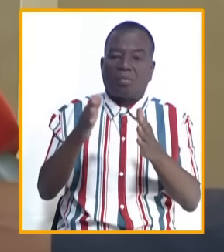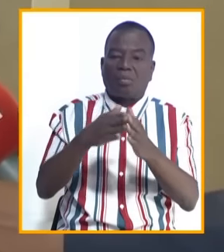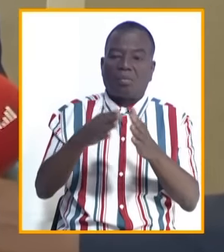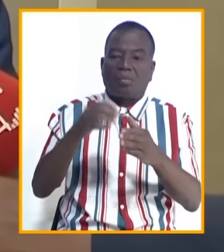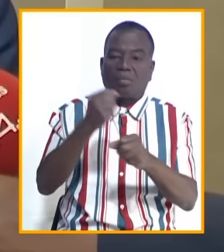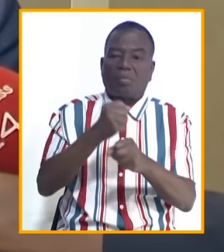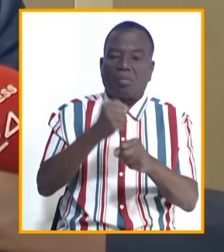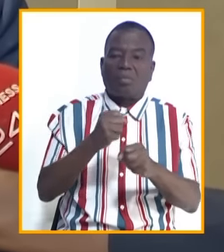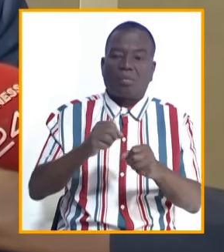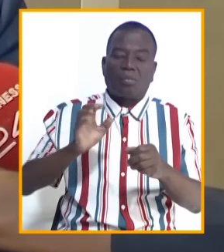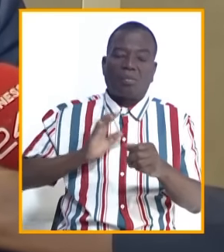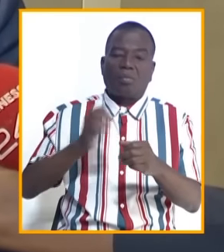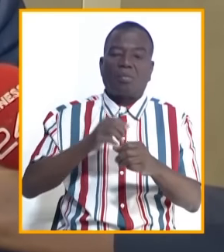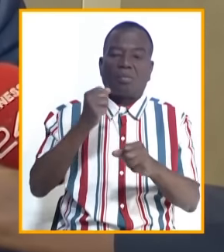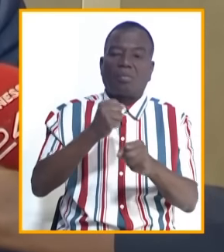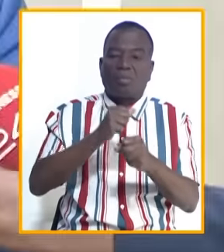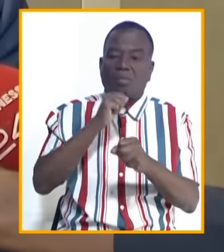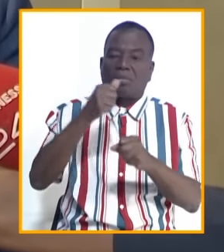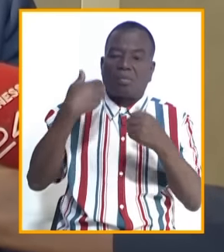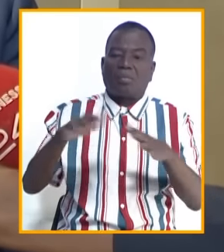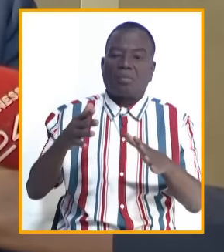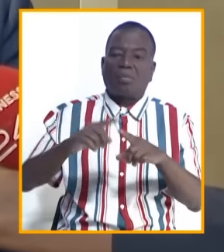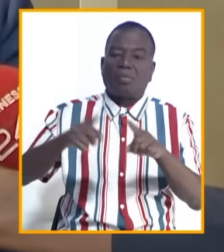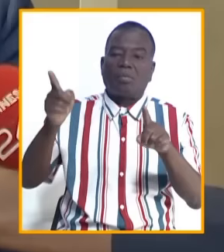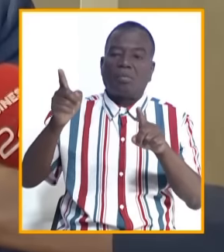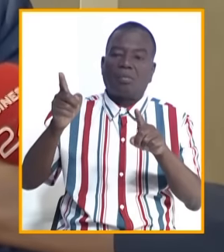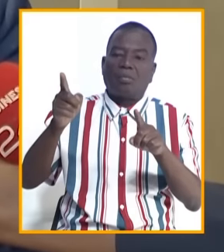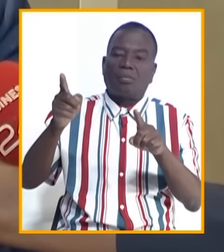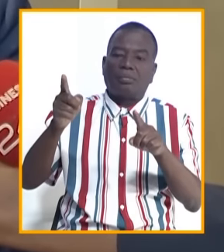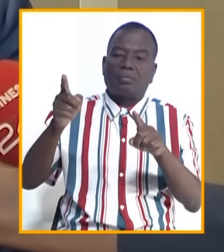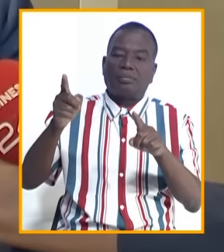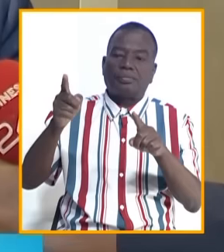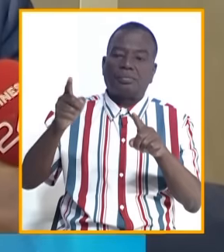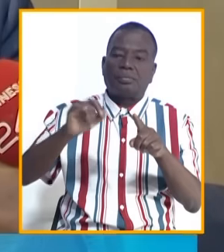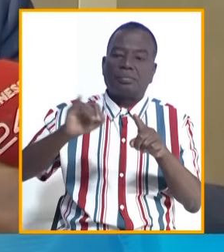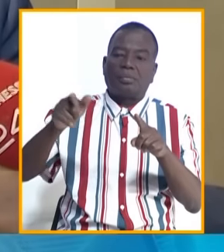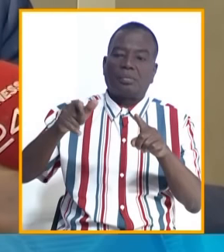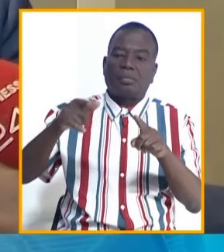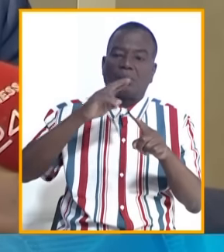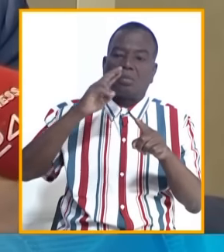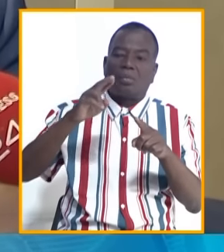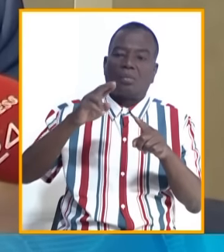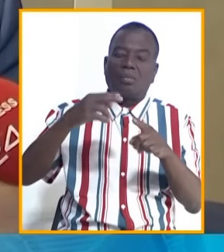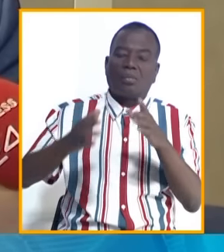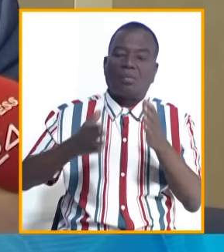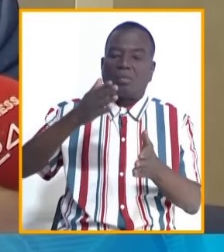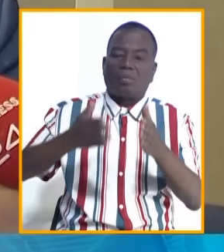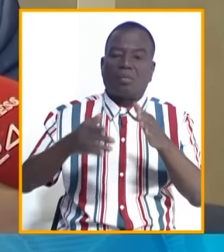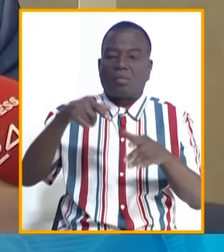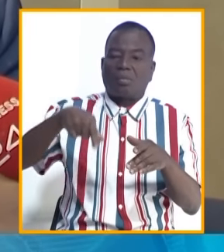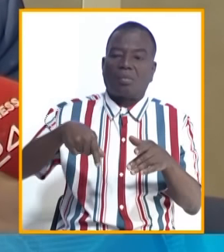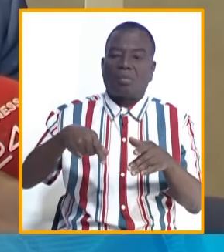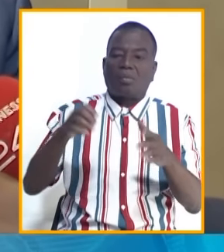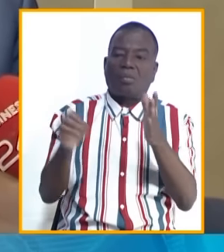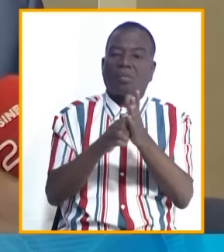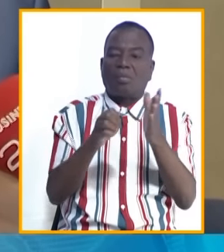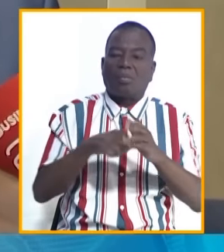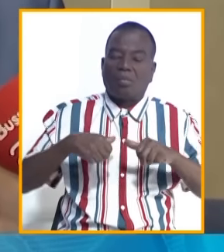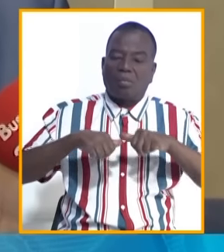Notre travail n'est pas encore fini, mais il semble que